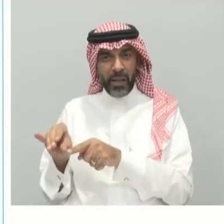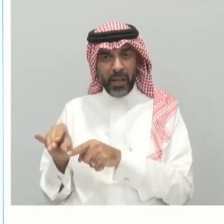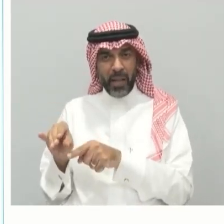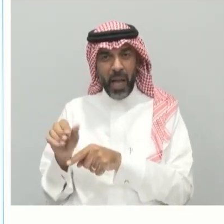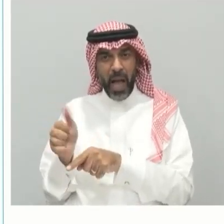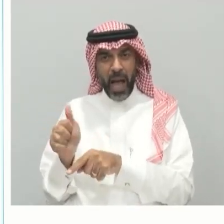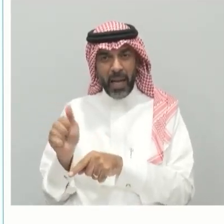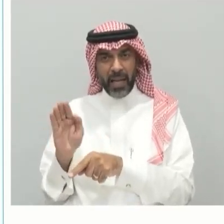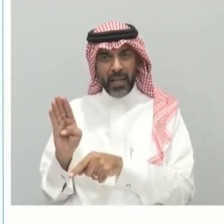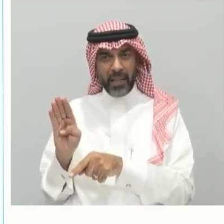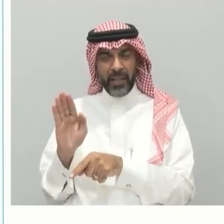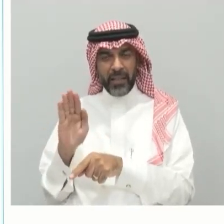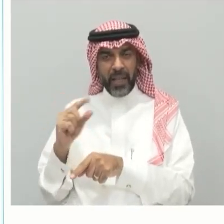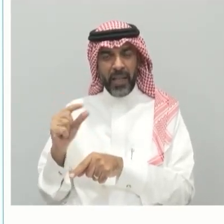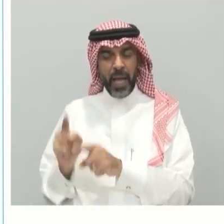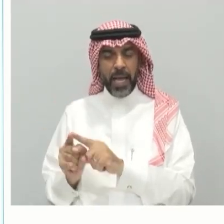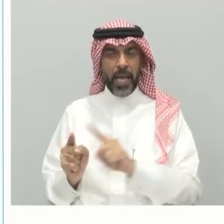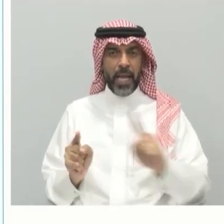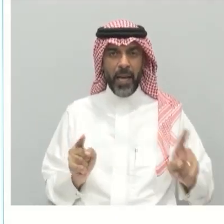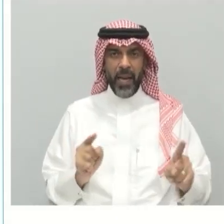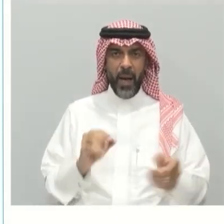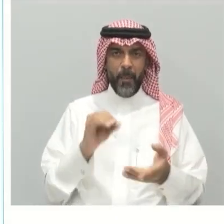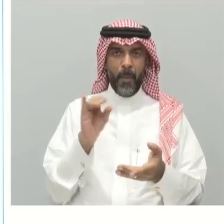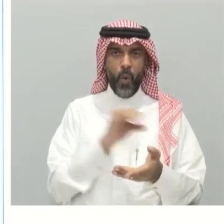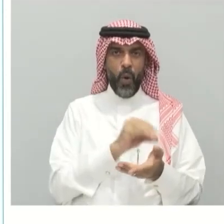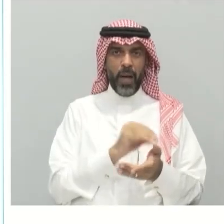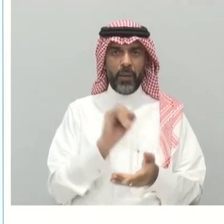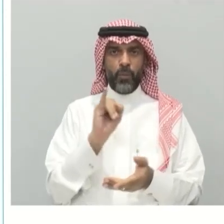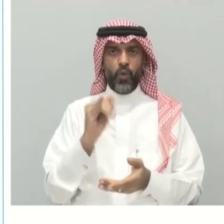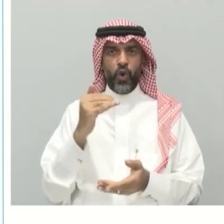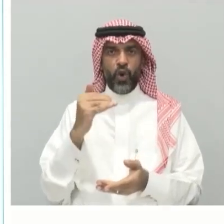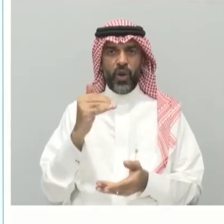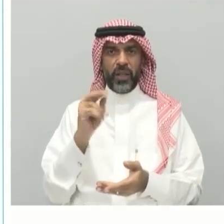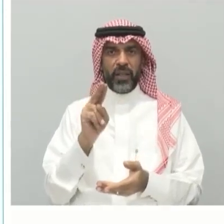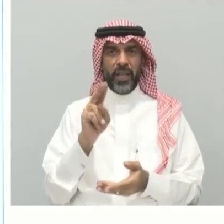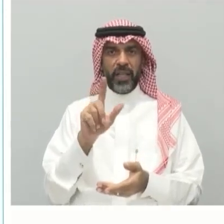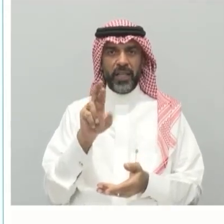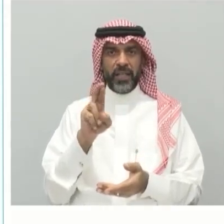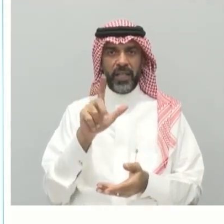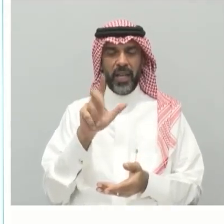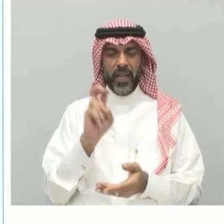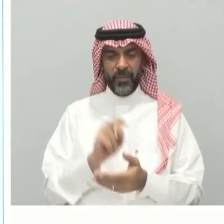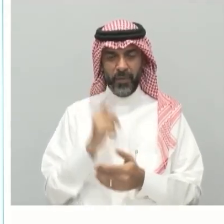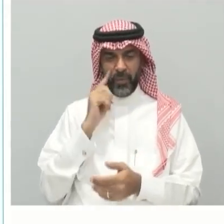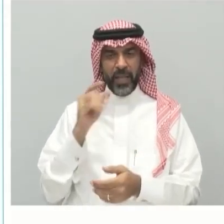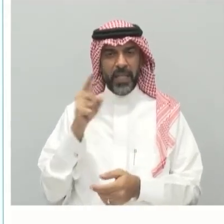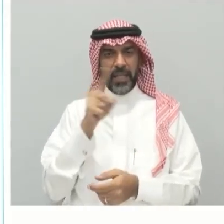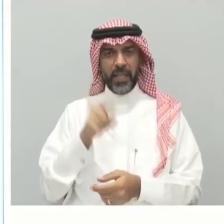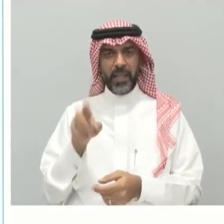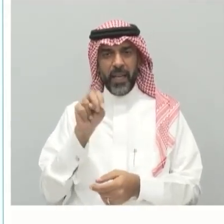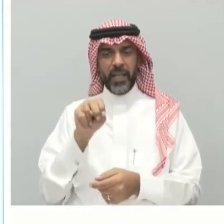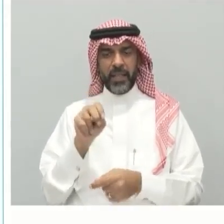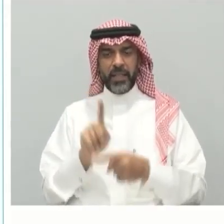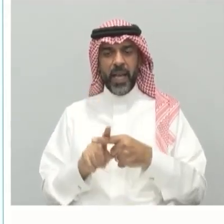المتاكسده الى المواد المختزله فمثلا لو كان عندنا التفاعل زد ان زائدا س يو موجب